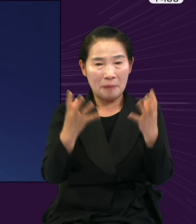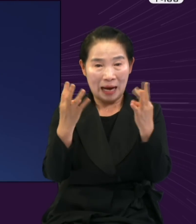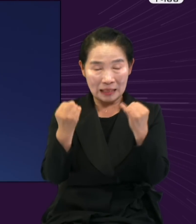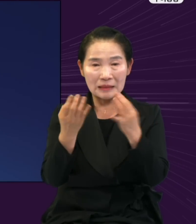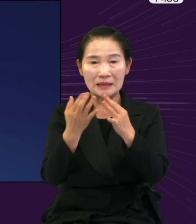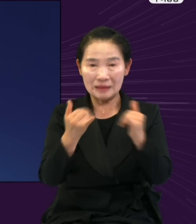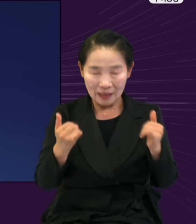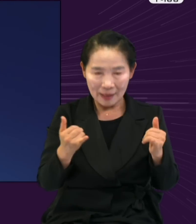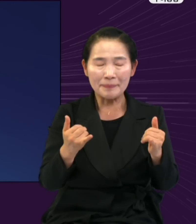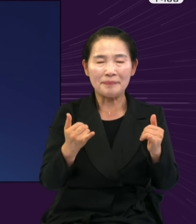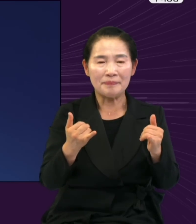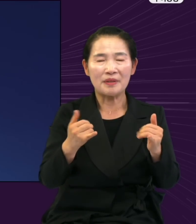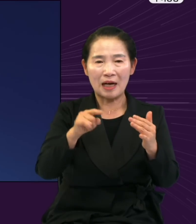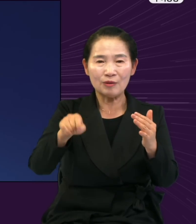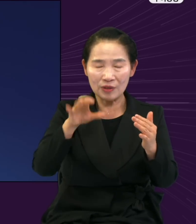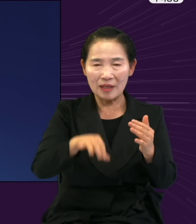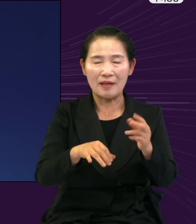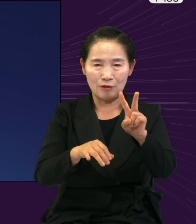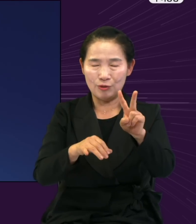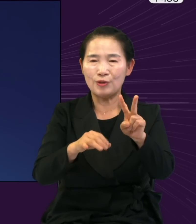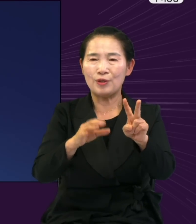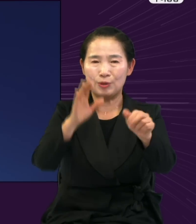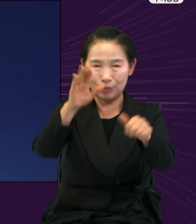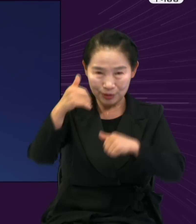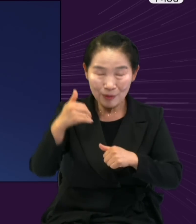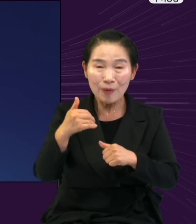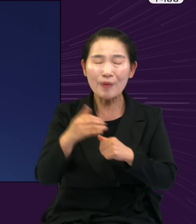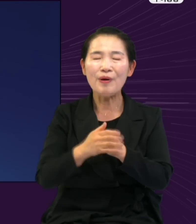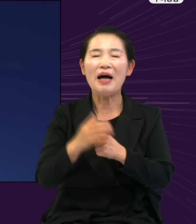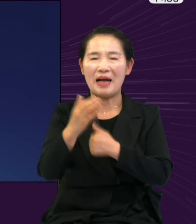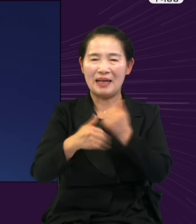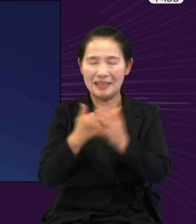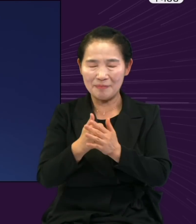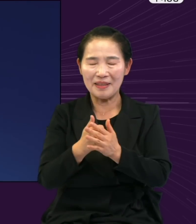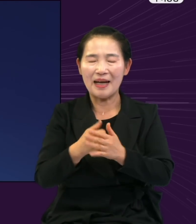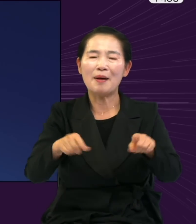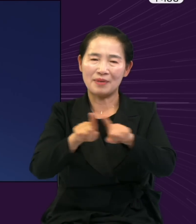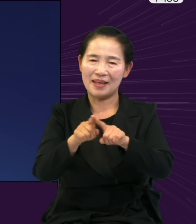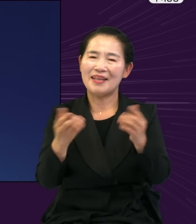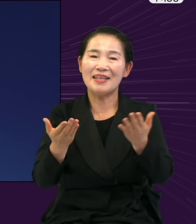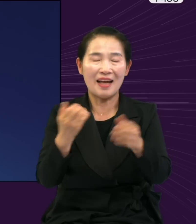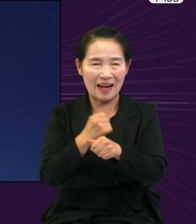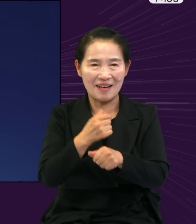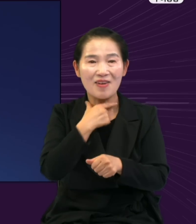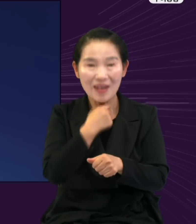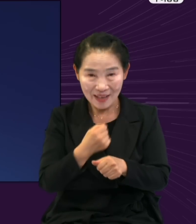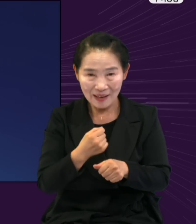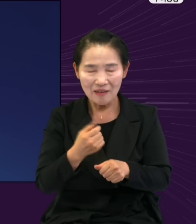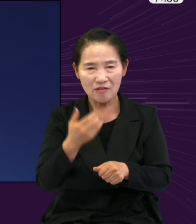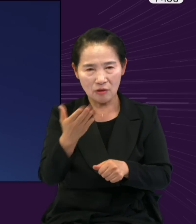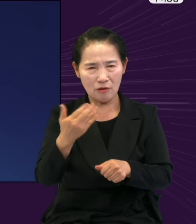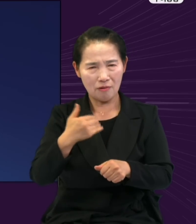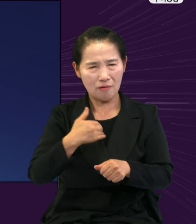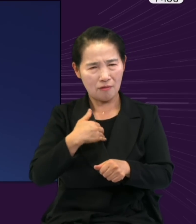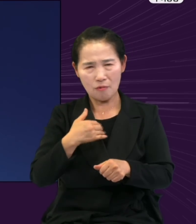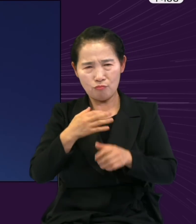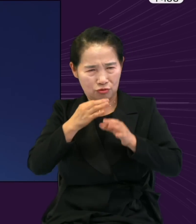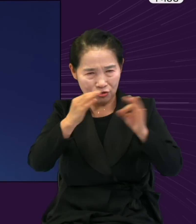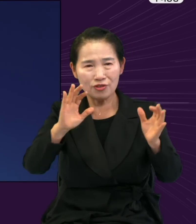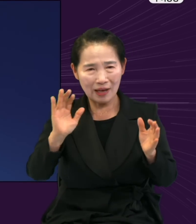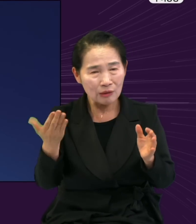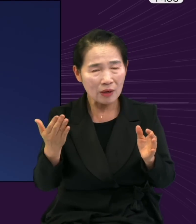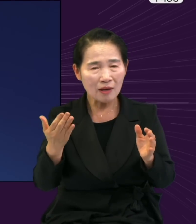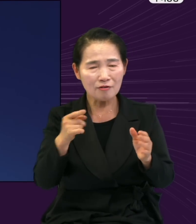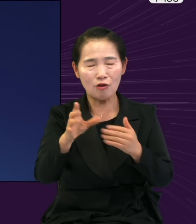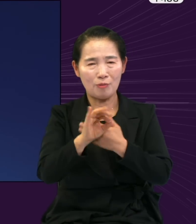이제 내가 너와 함께 일할 거야. 그리고는 너는 내게 부르짖으라. 내가 내게 응답하겠고 내가